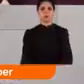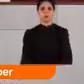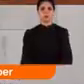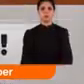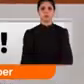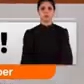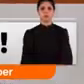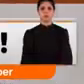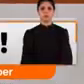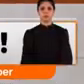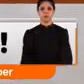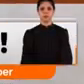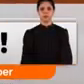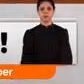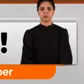Daha kime?